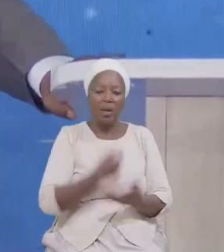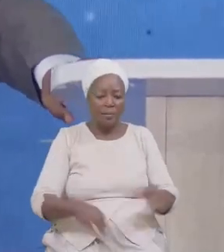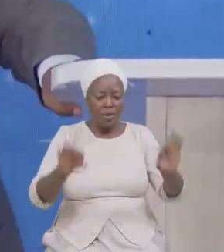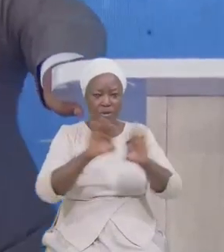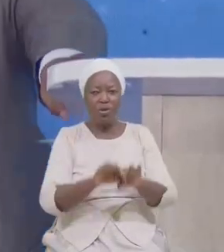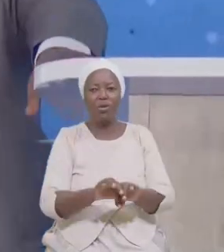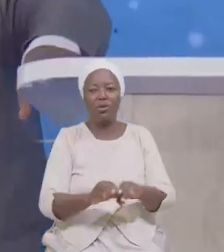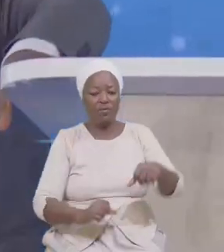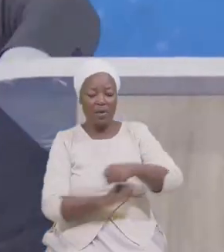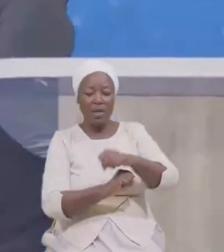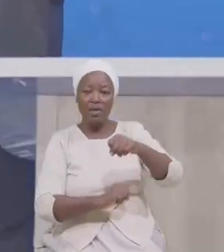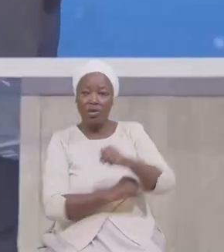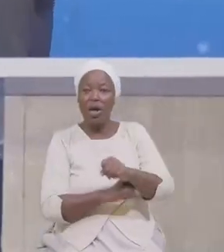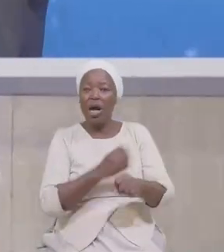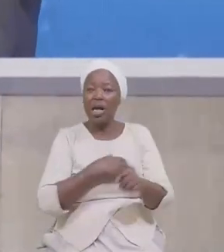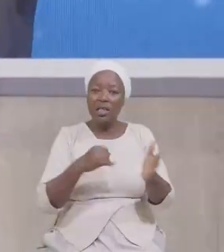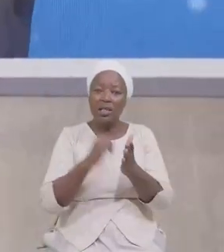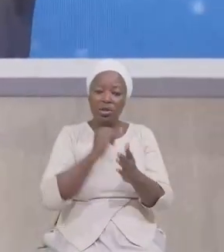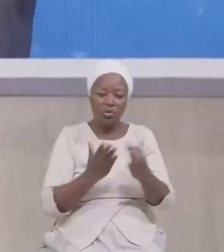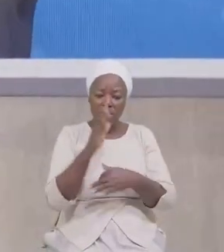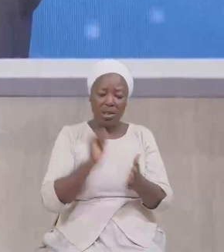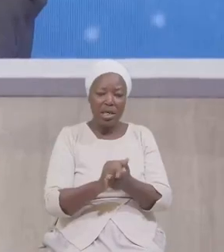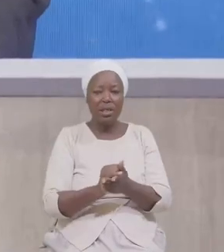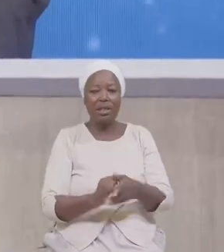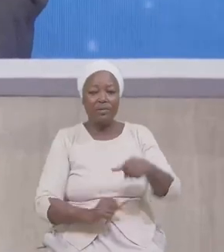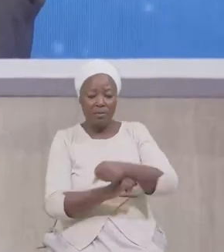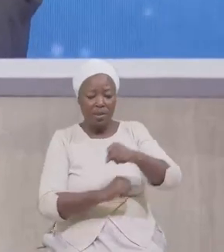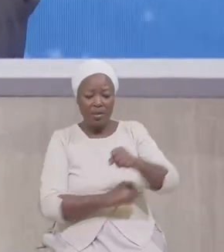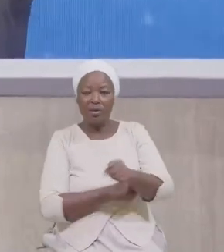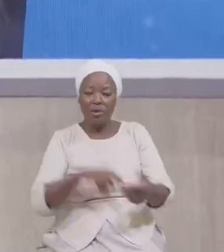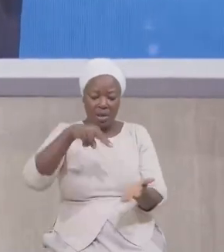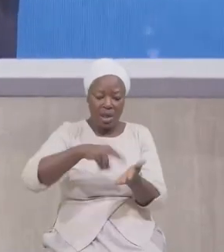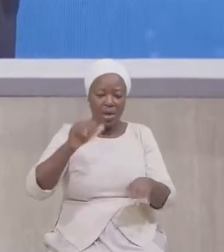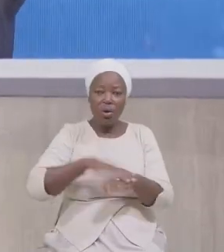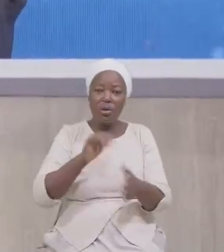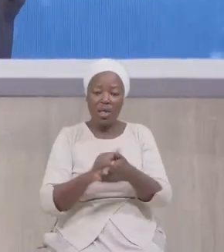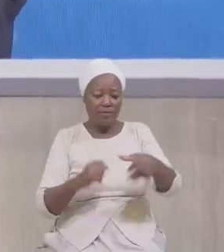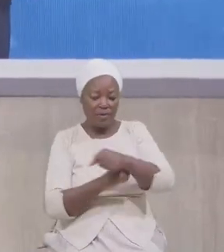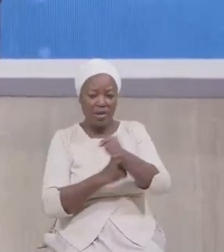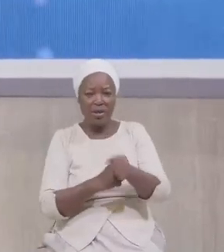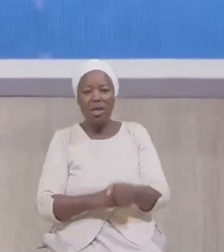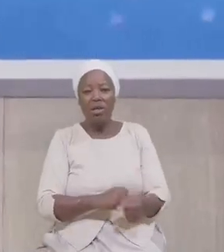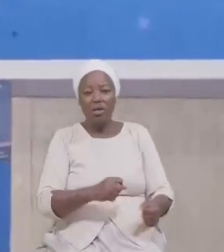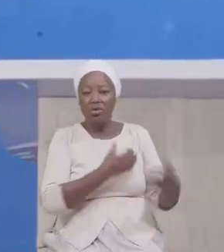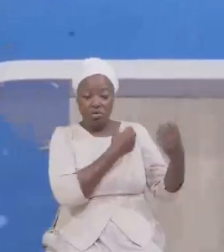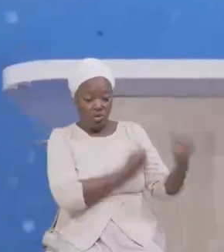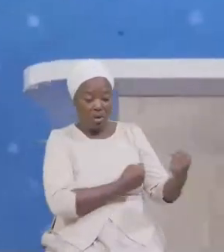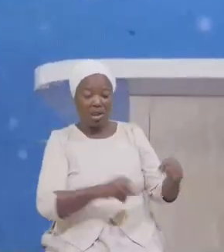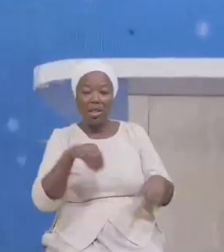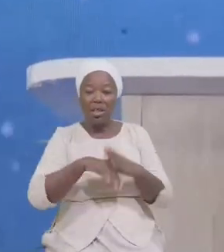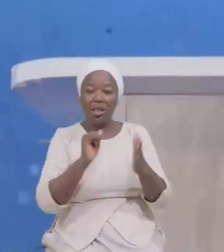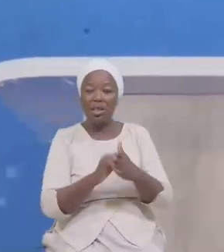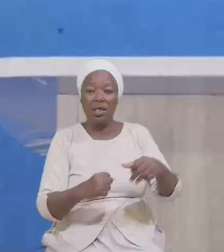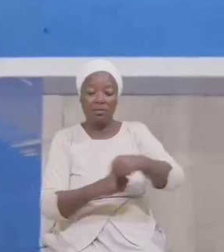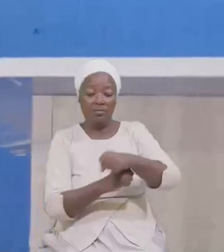angulaire solide, de précieuse. Et c'est par cette pierre angulaire, en tenant sur cette pierre angulaire, en faisant confiance à cette pierre